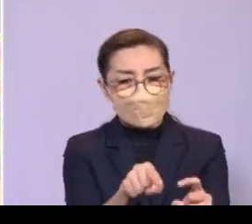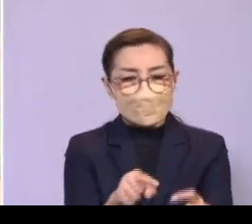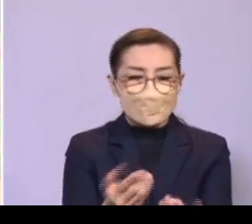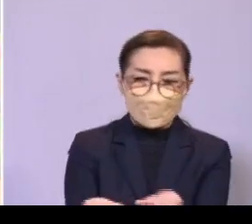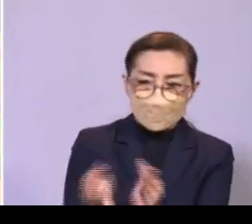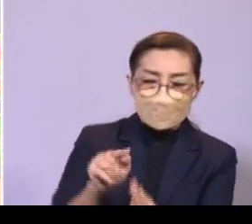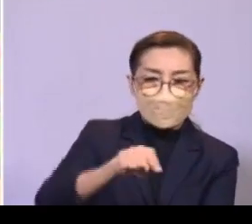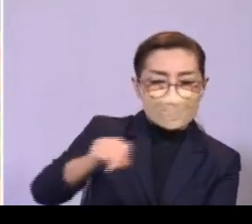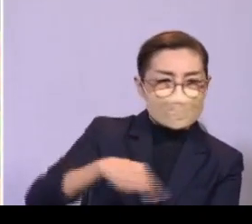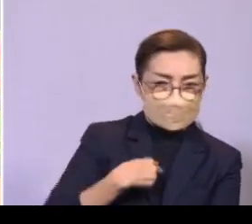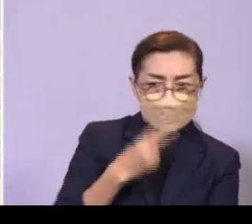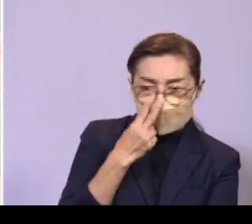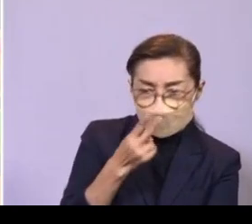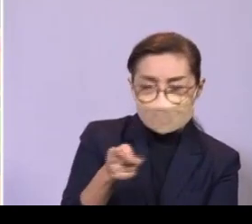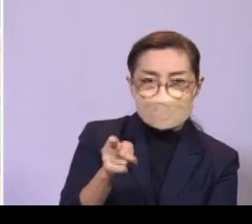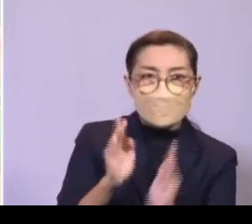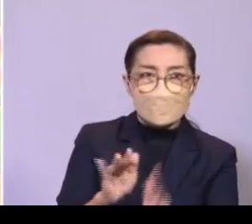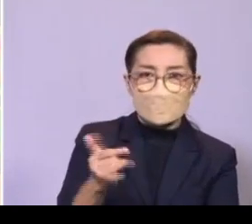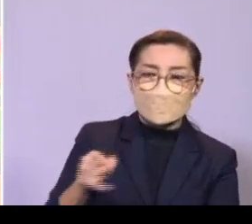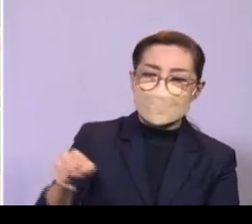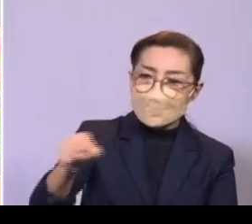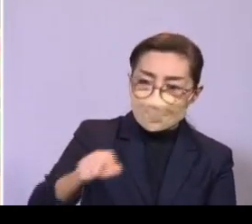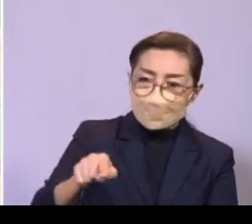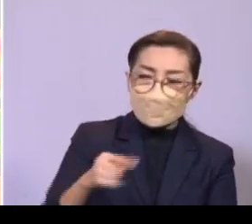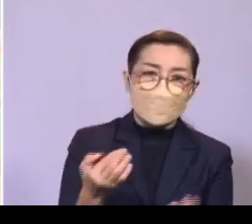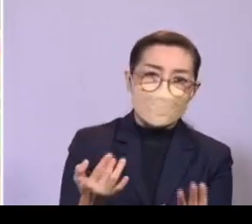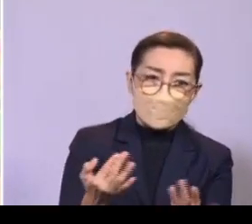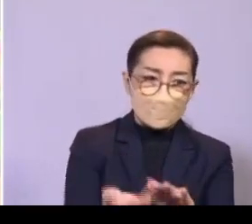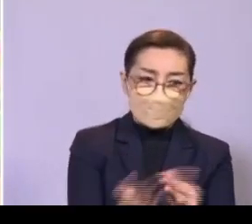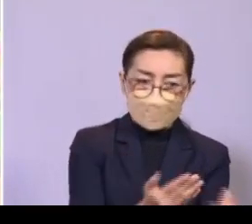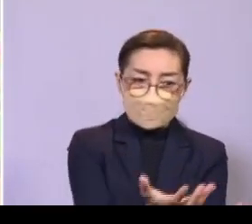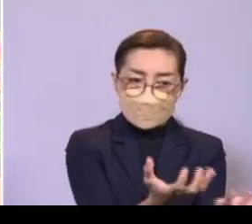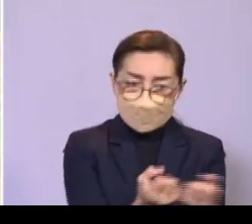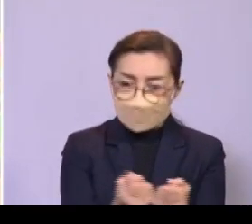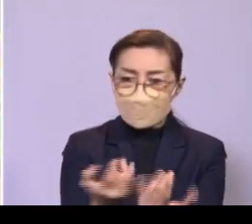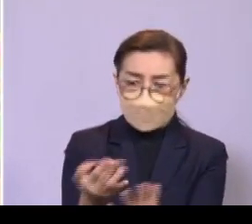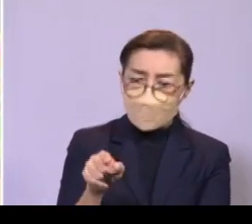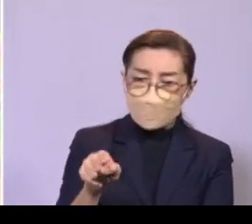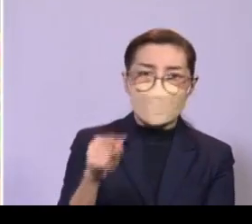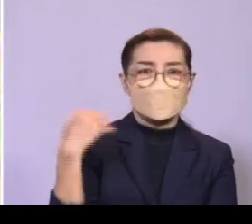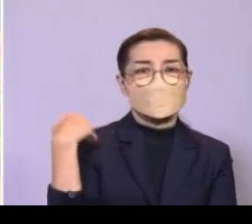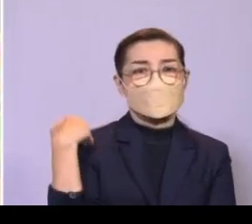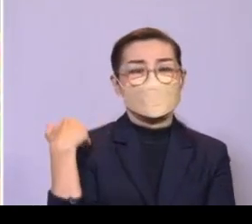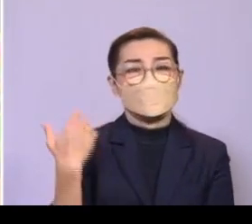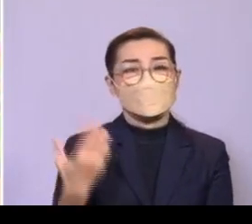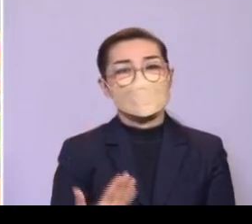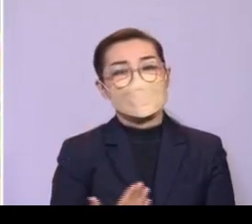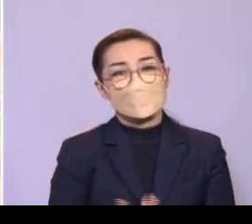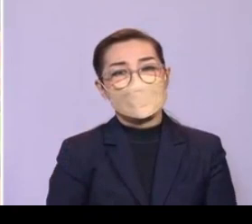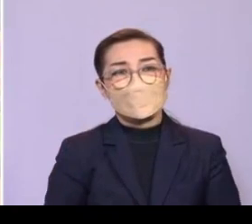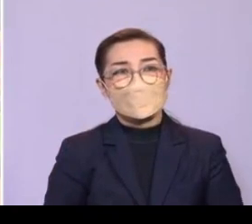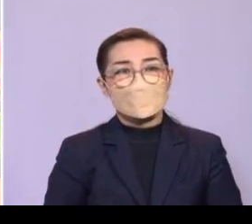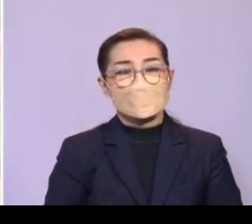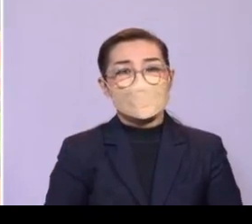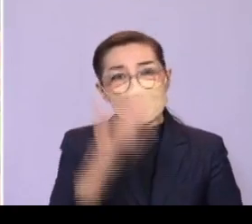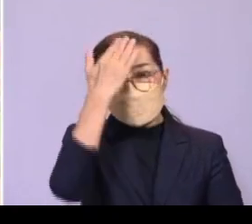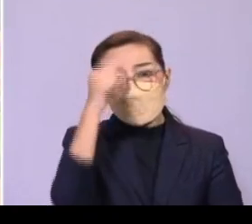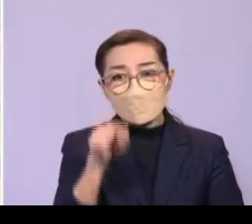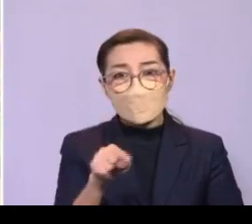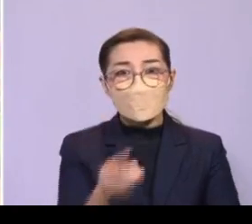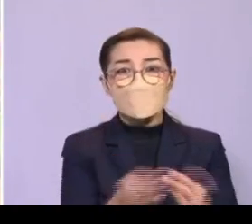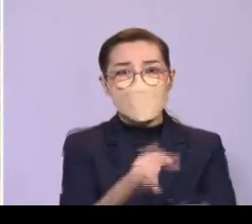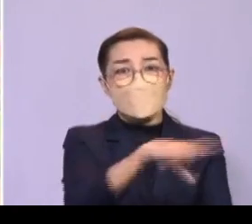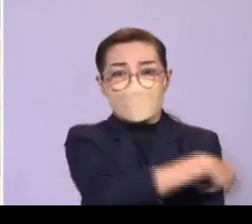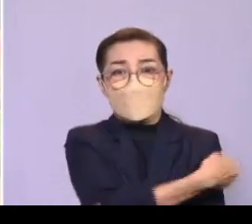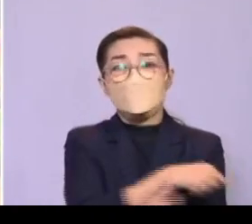าบางคนก็ยังรอรับศพลูกหลานกลับบ้านตามประเพณีต่างๆนะครับเพราะว่าศพก็ยัง